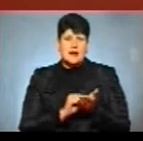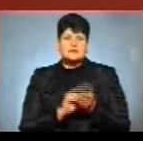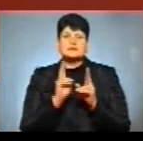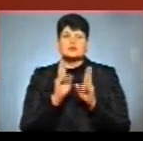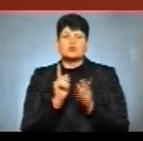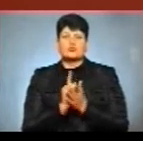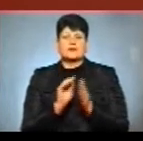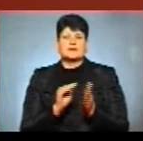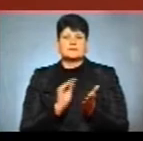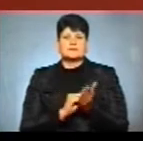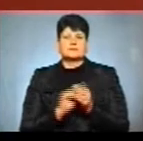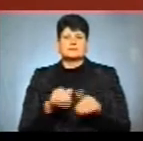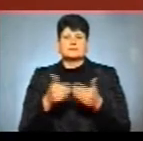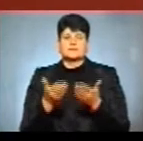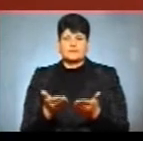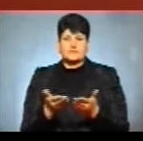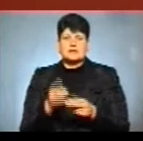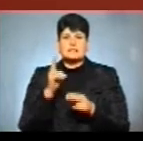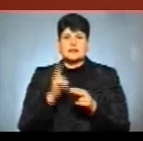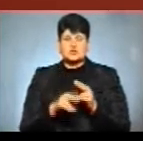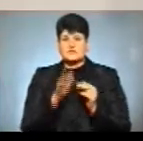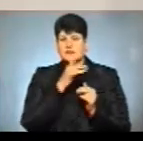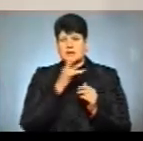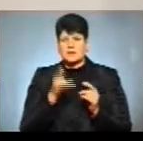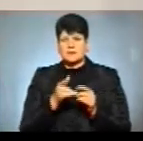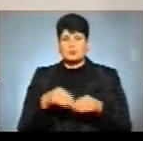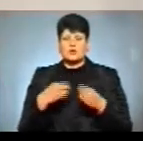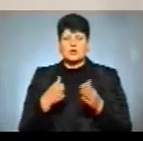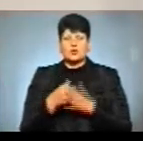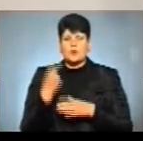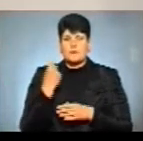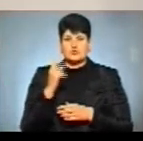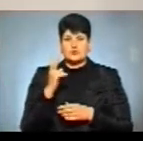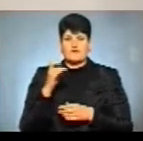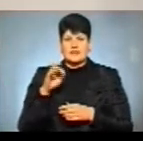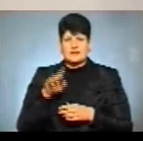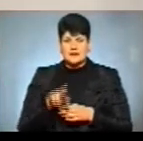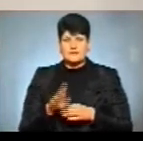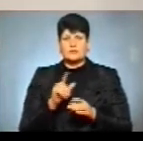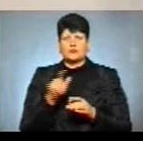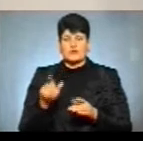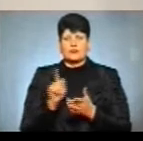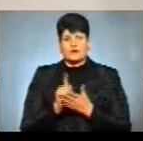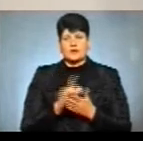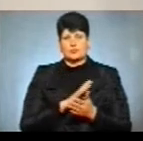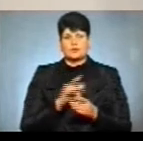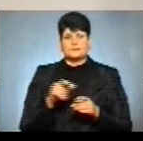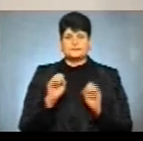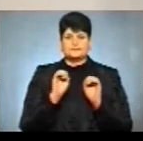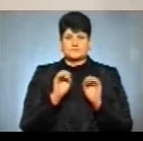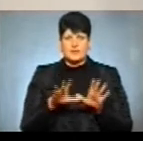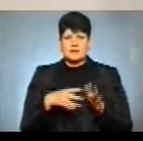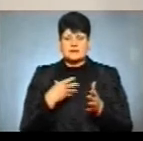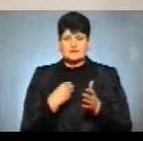хто має її подавати? Закінчився термін подання до 1 квітня. Суб'єкти декларування мали подати свої електронні